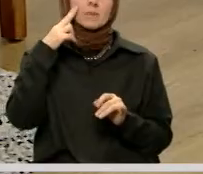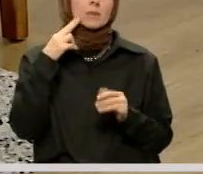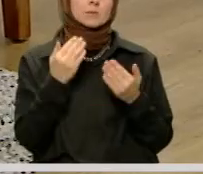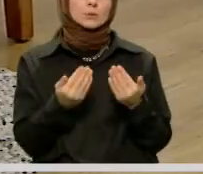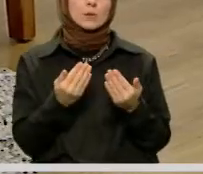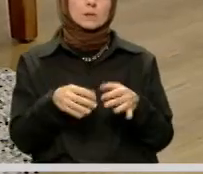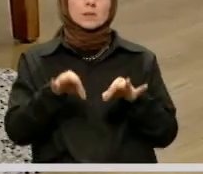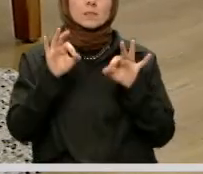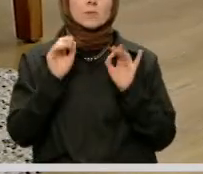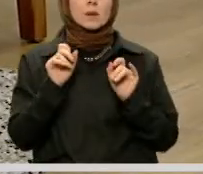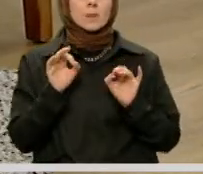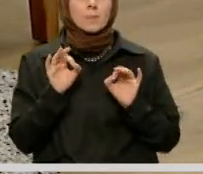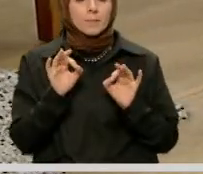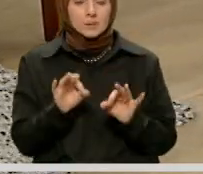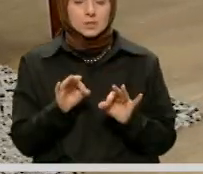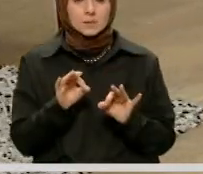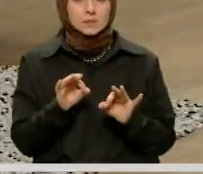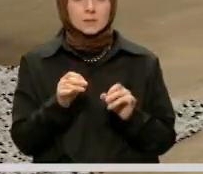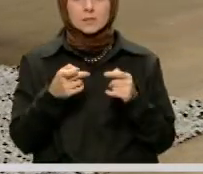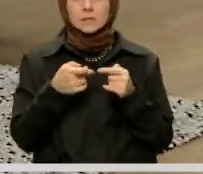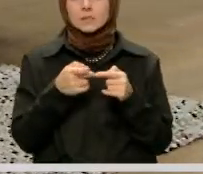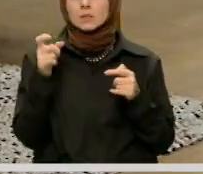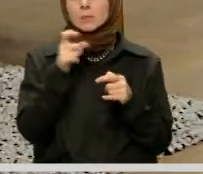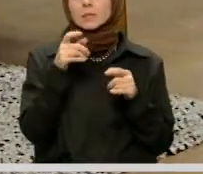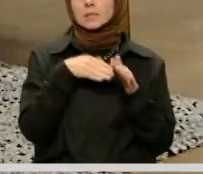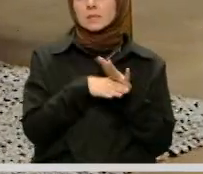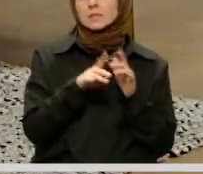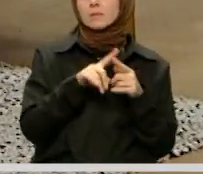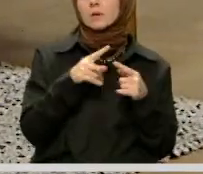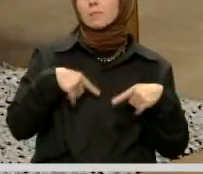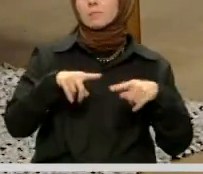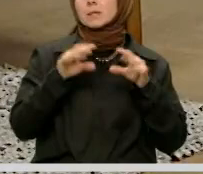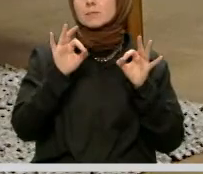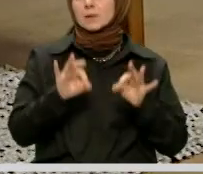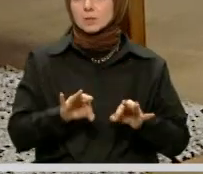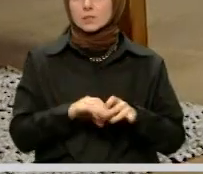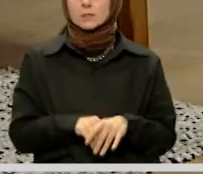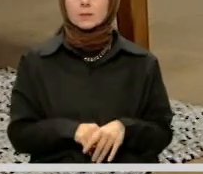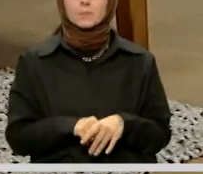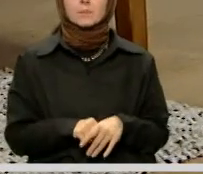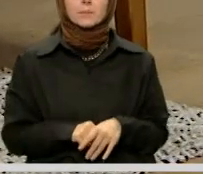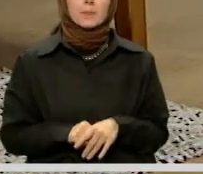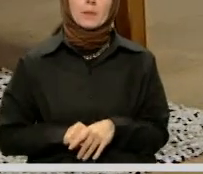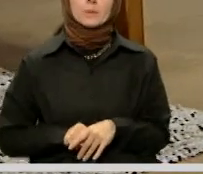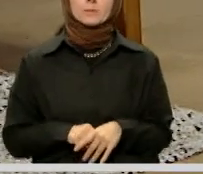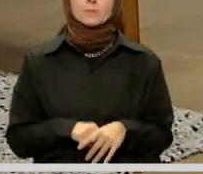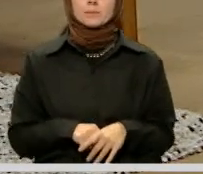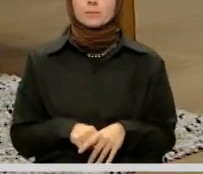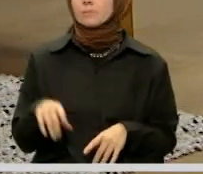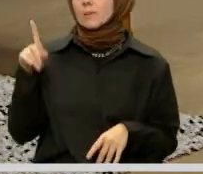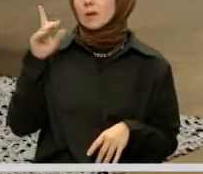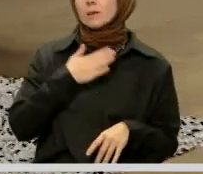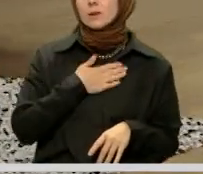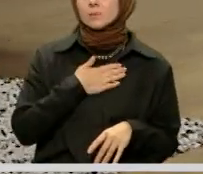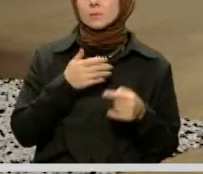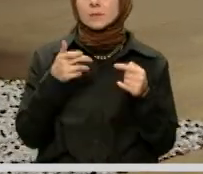başladık. Recep ayı girer girmez. Allahümme barik lena fi Recep'in ve Şaban ve belligna Ramazan. Allah'ım